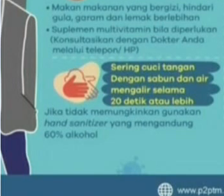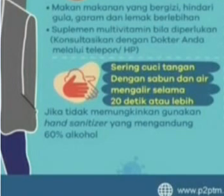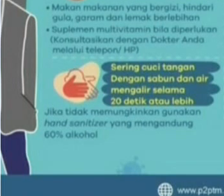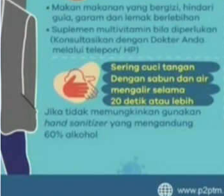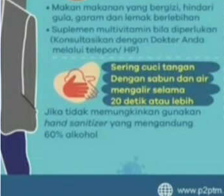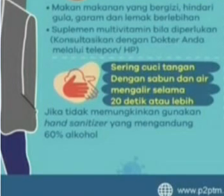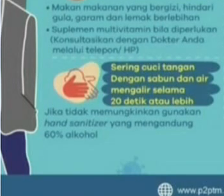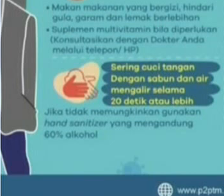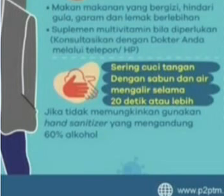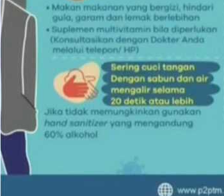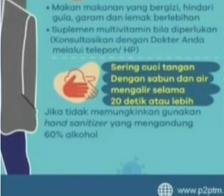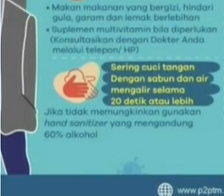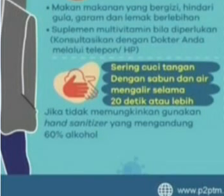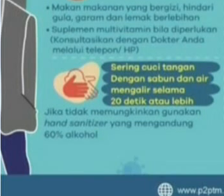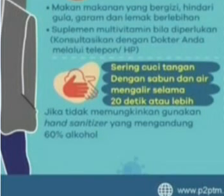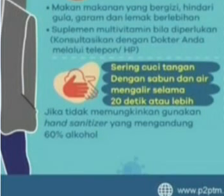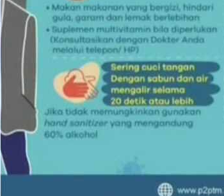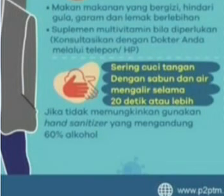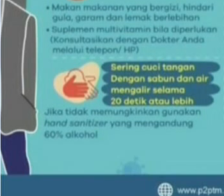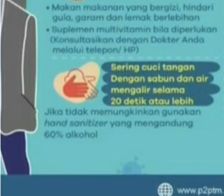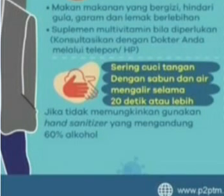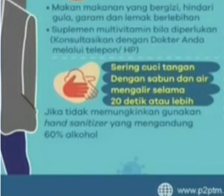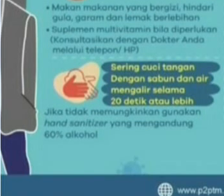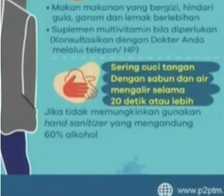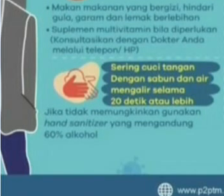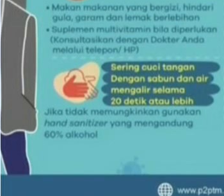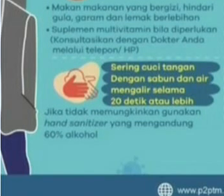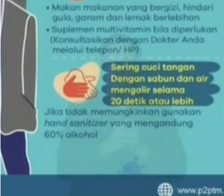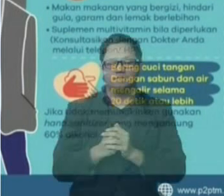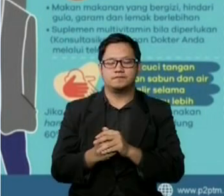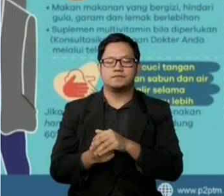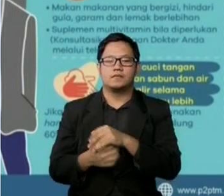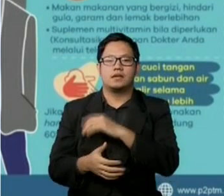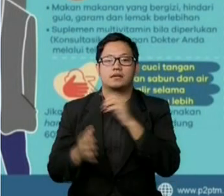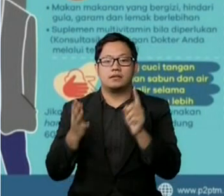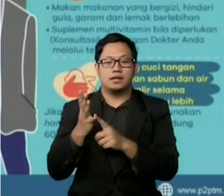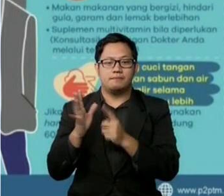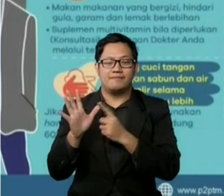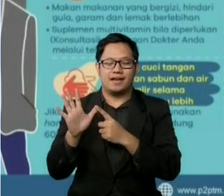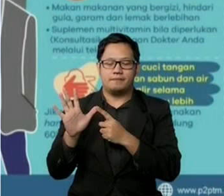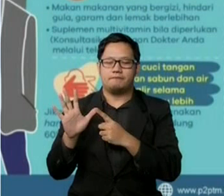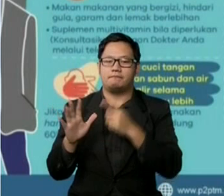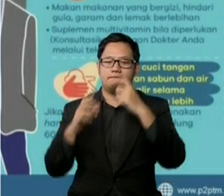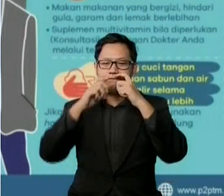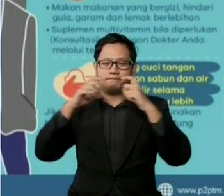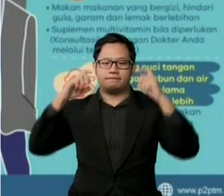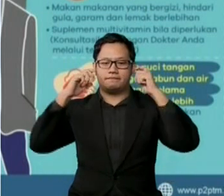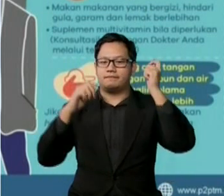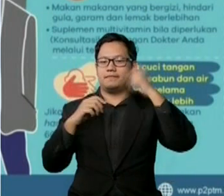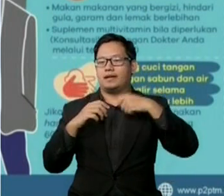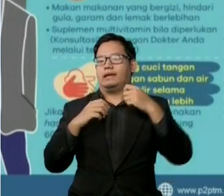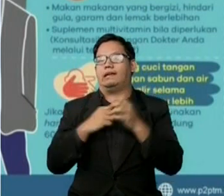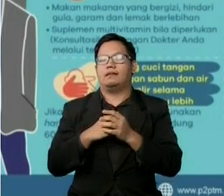Gunakan hand sanitizer yang mengandung 60% alkohol Hai kelima gunakan masker dengan baik dan benar